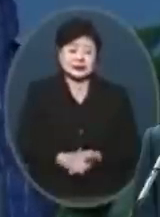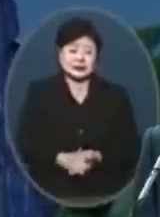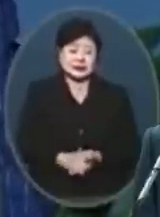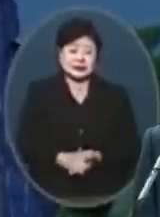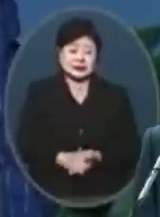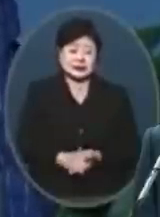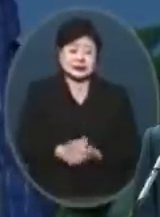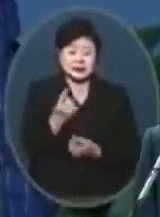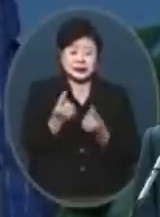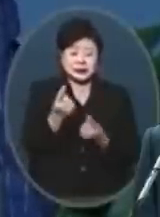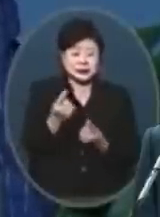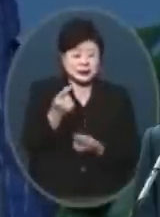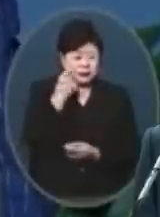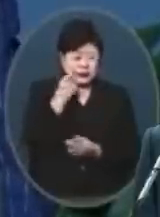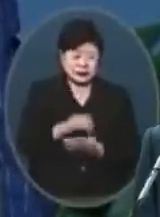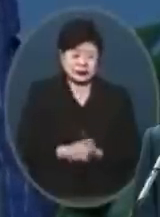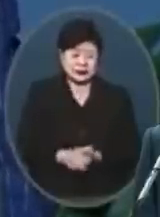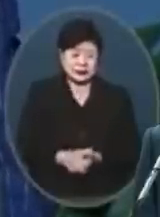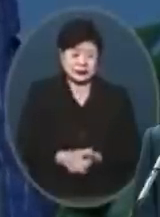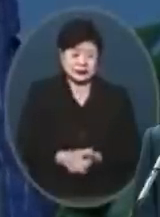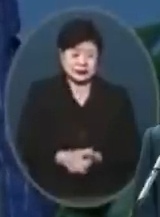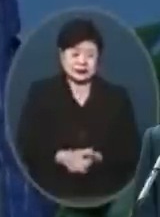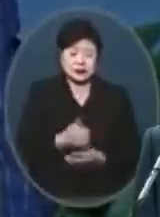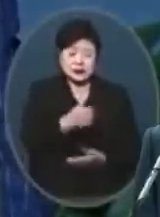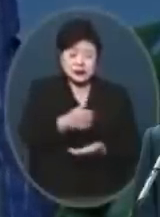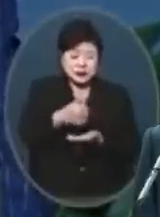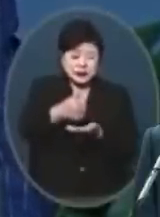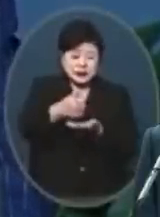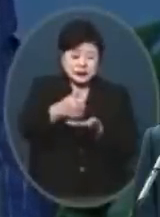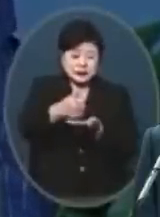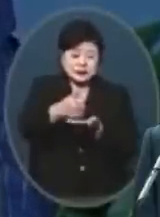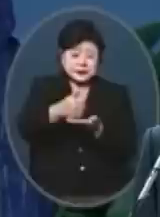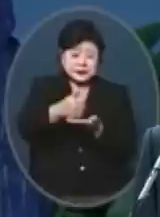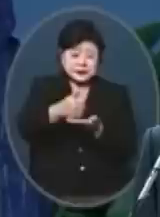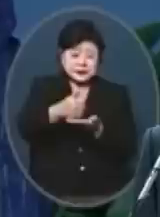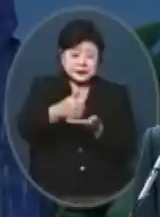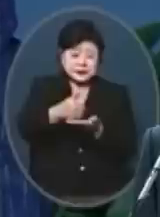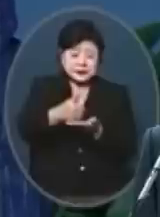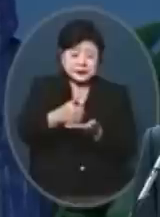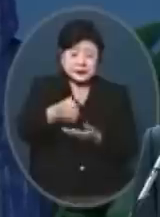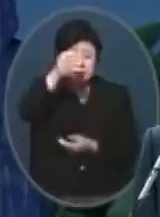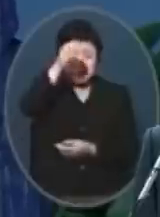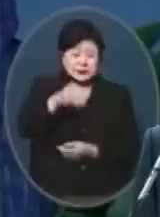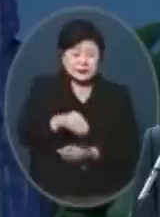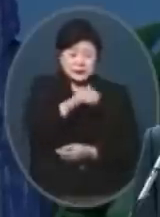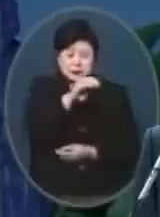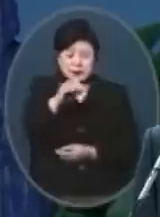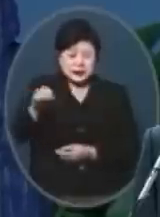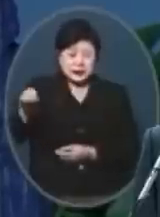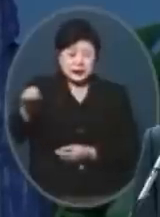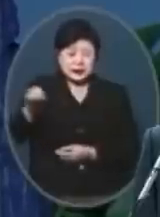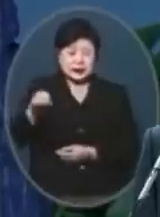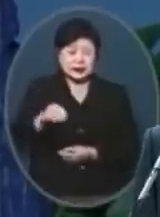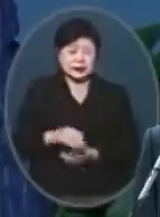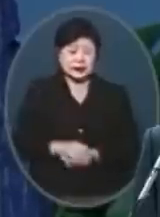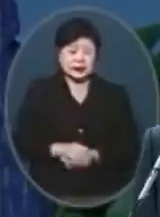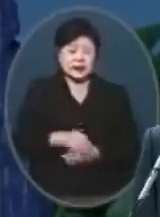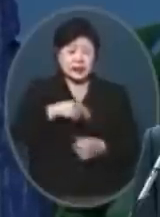견줄 데가 없습니다. 주님이 갈보리 십자가에 매달려